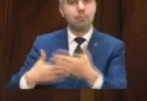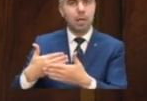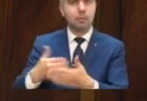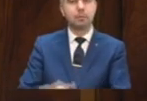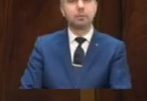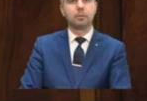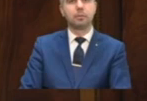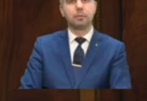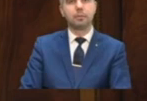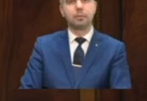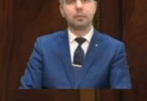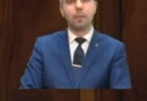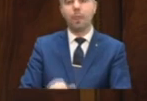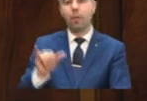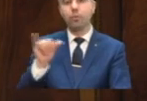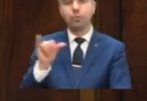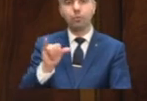كيهمنا وهو